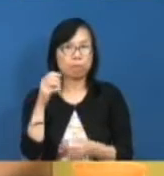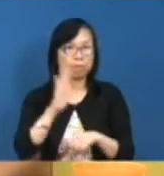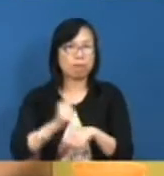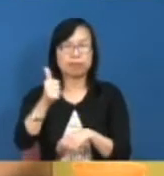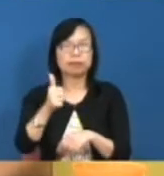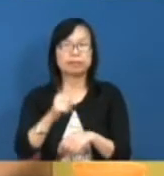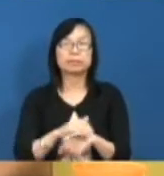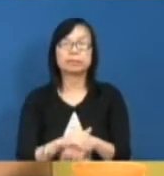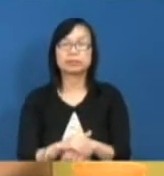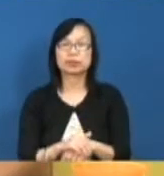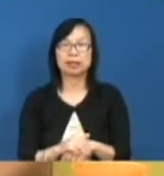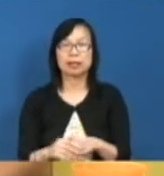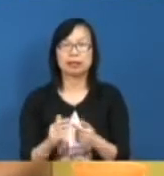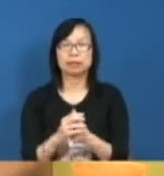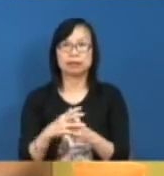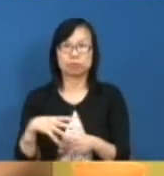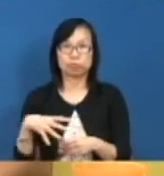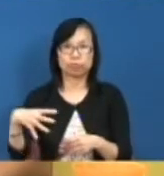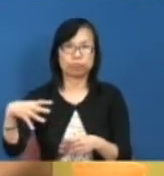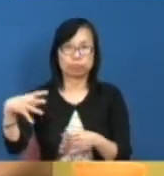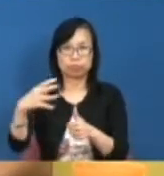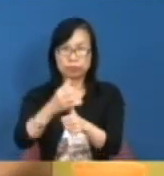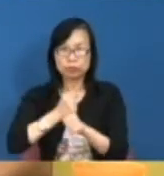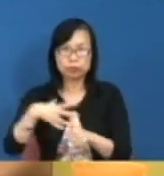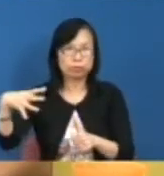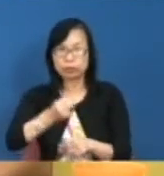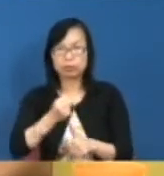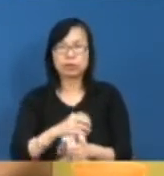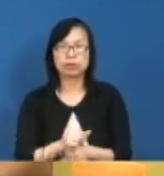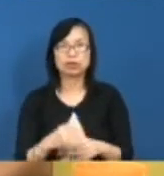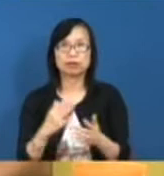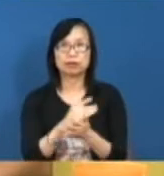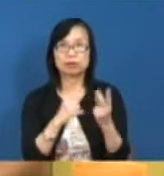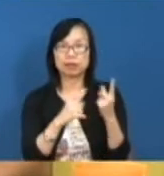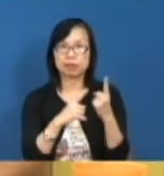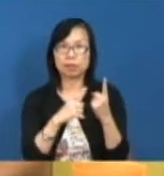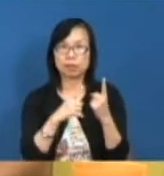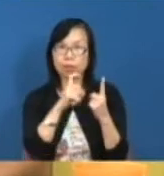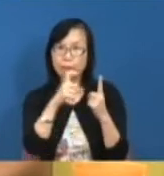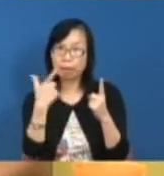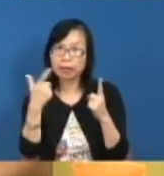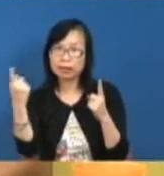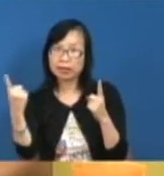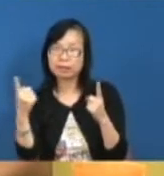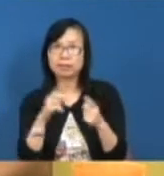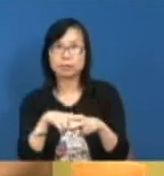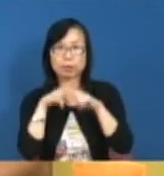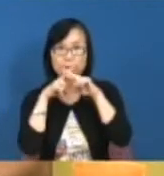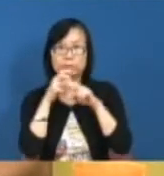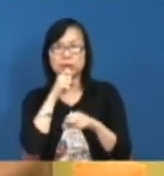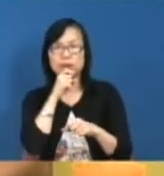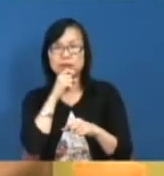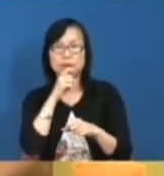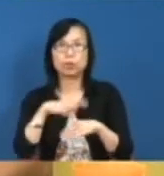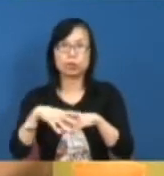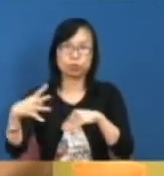到1951年奪權，由1951年到1981年都冇乜點講嘅啫，因為有毛澤東喺中